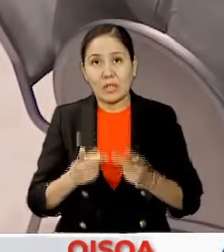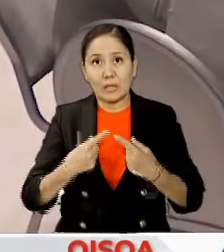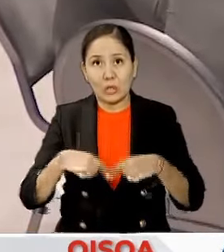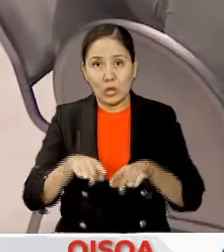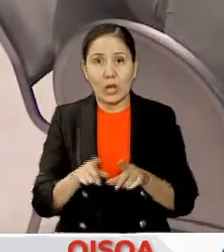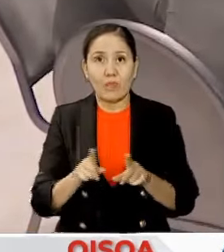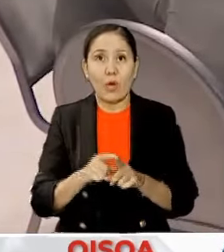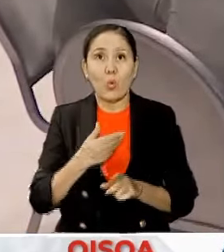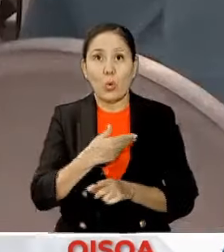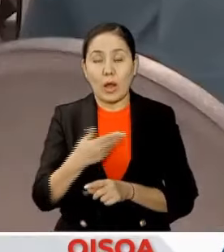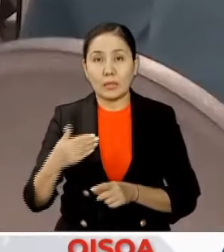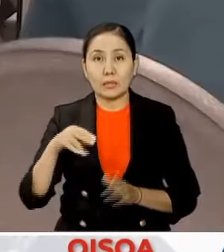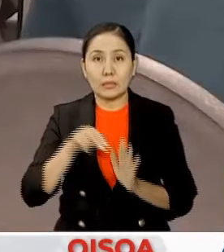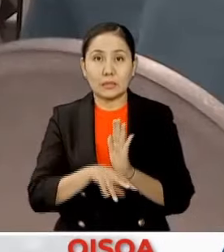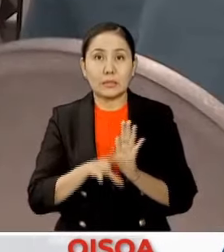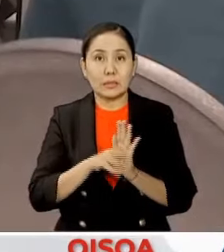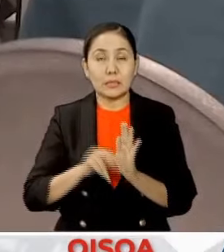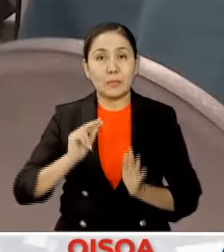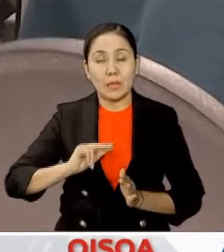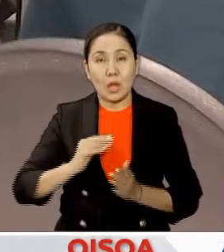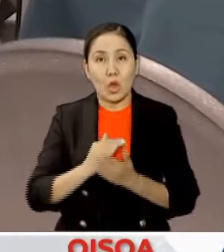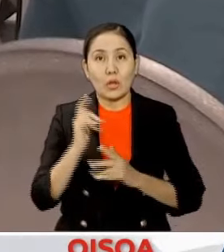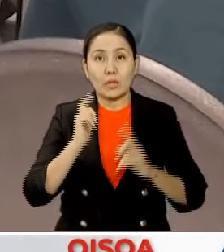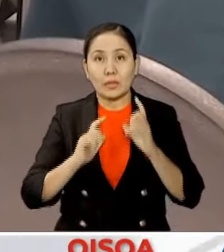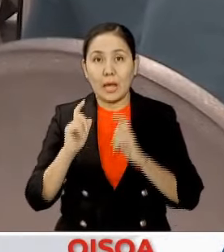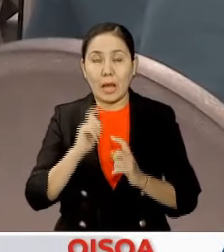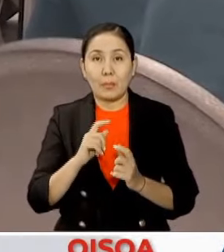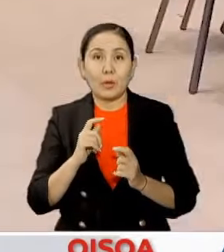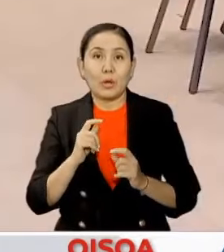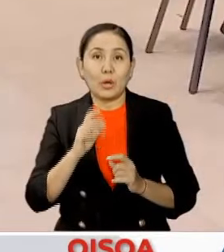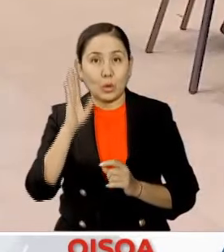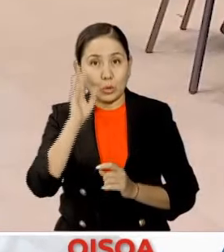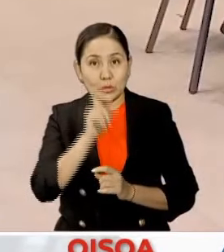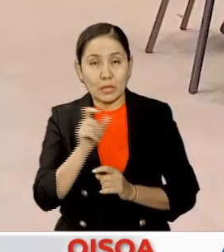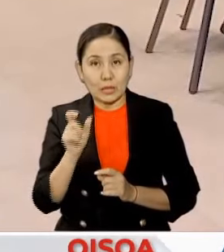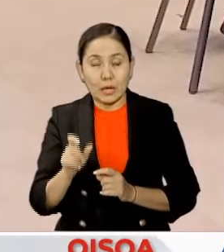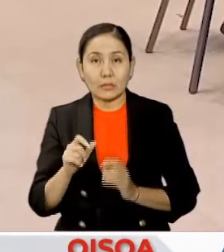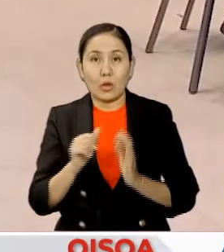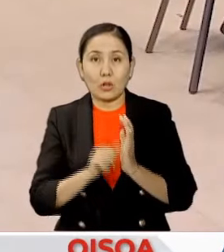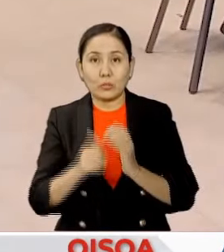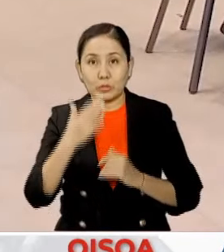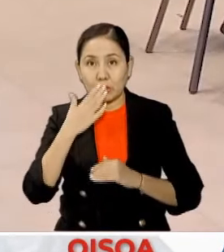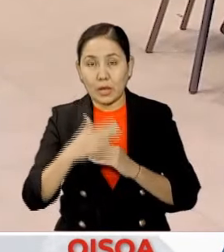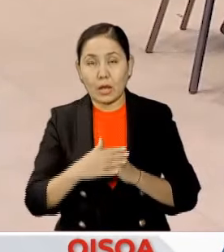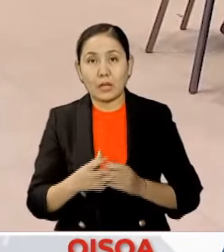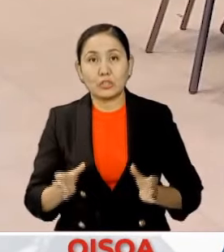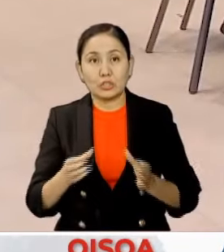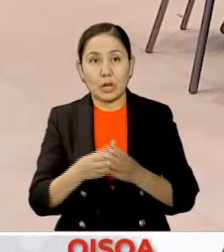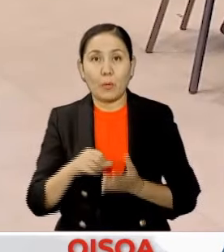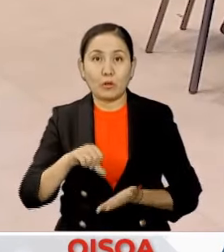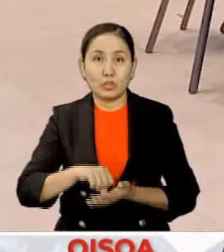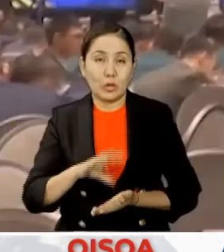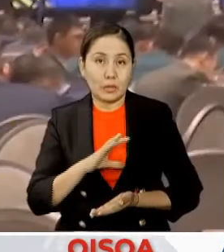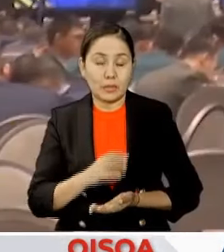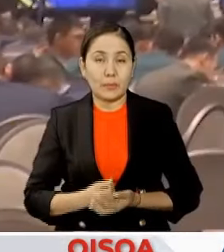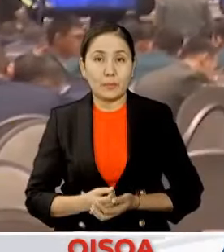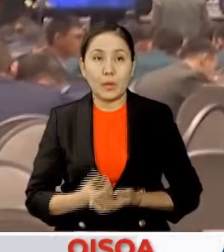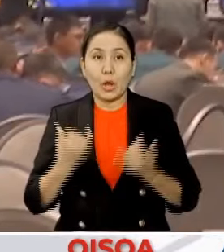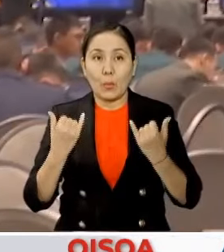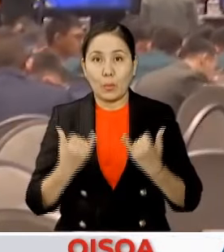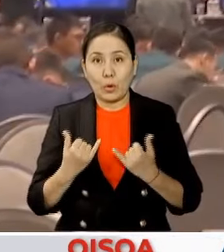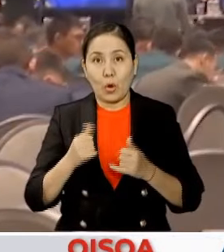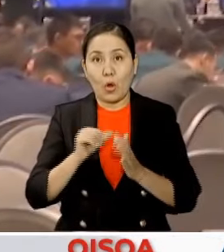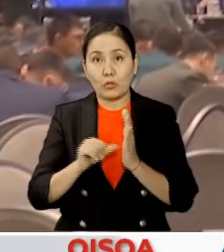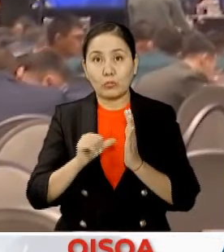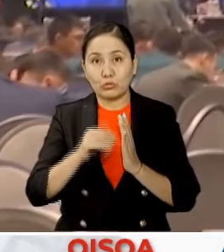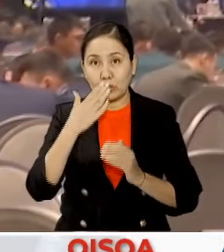idoralar hamda ularning tizimidagi oliy ta'lim muassasasi kursantlaridan tuzilgan 60 ga yaqin jamoa ishtirok etdi. Bugun 60 ga